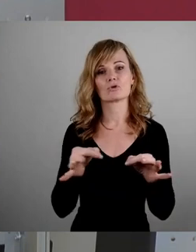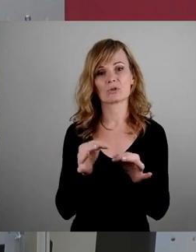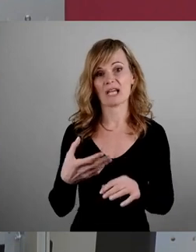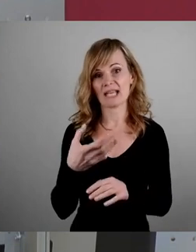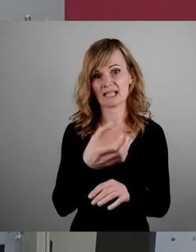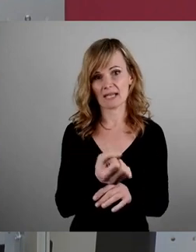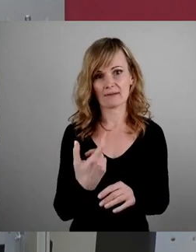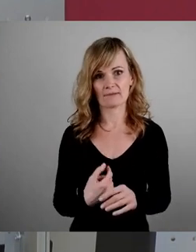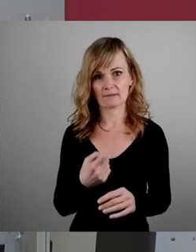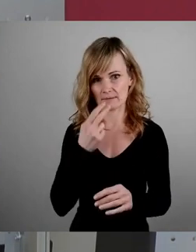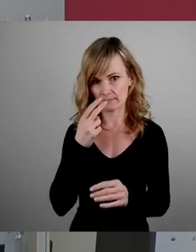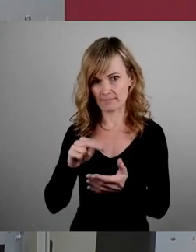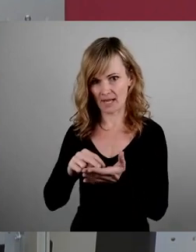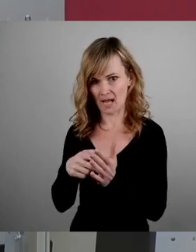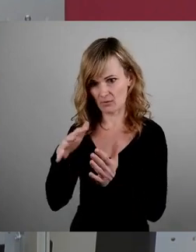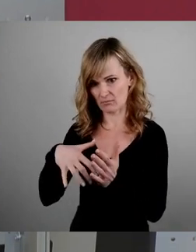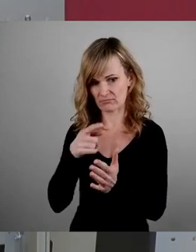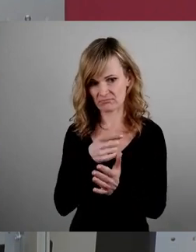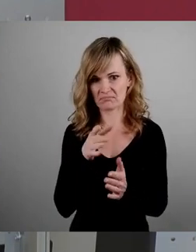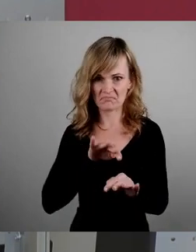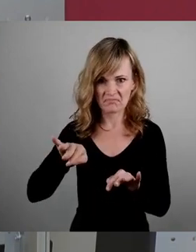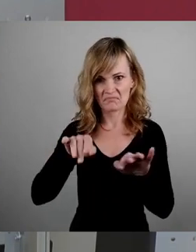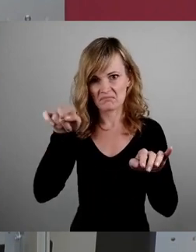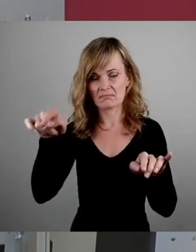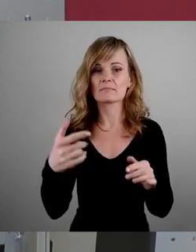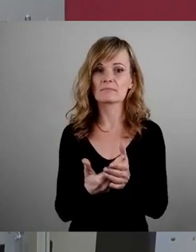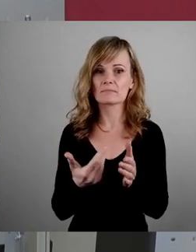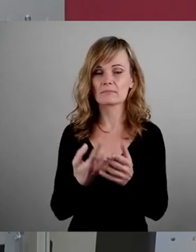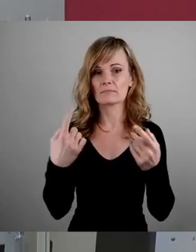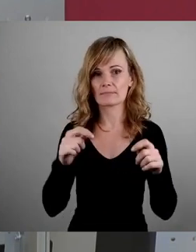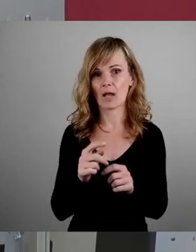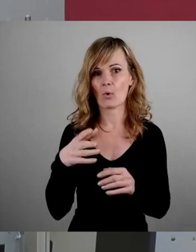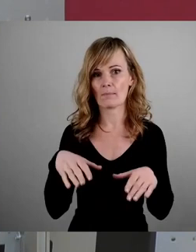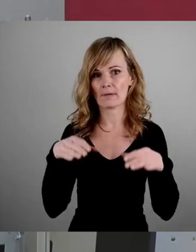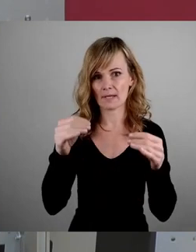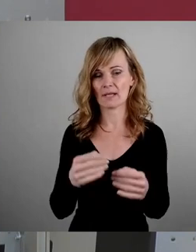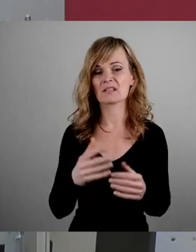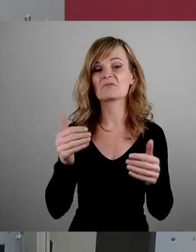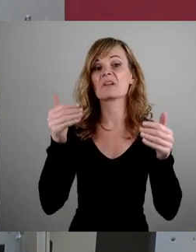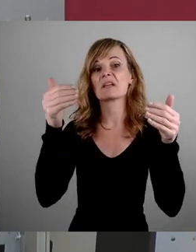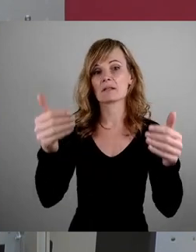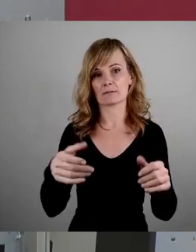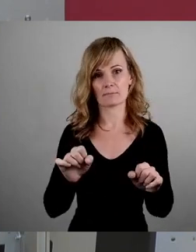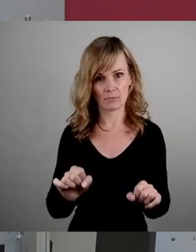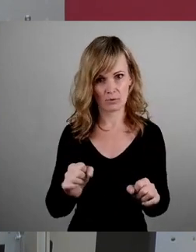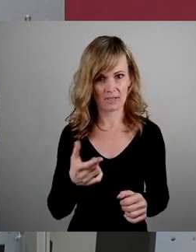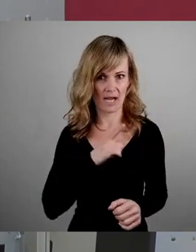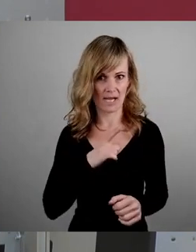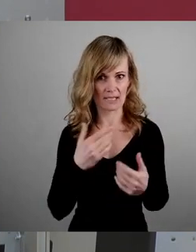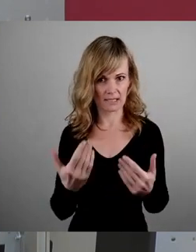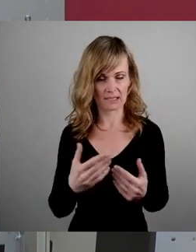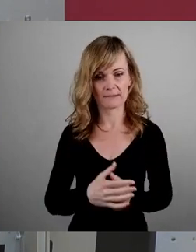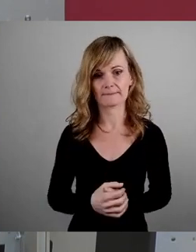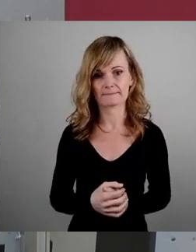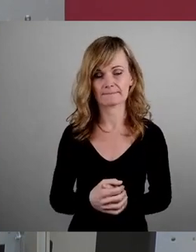Planung musste aber davon ausgegangen werden, dass ein Baubeginn realistisch gesehen erst wesentlich später möglich gewesen wäre.